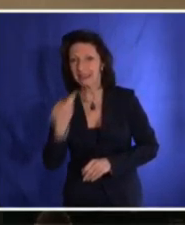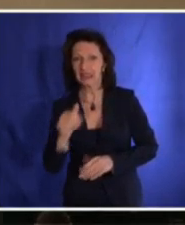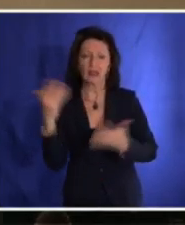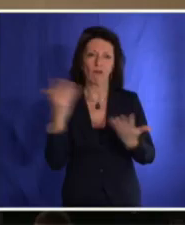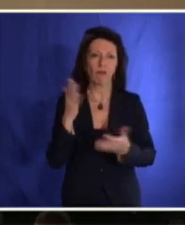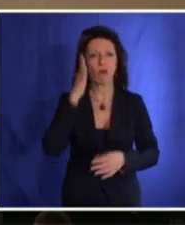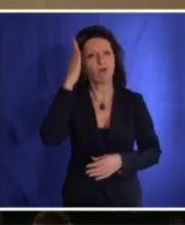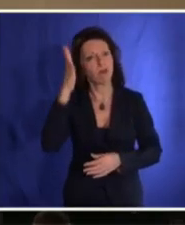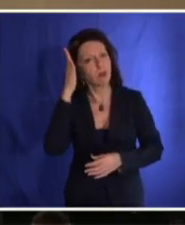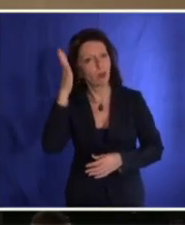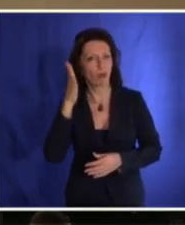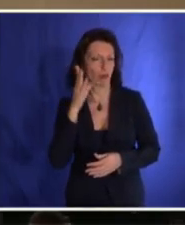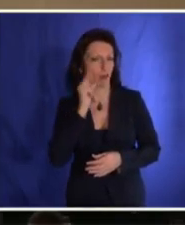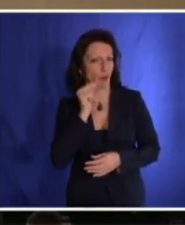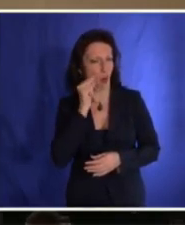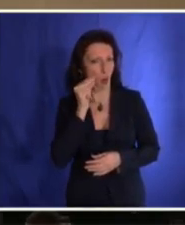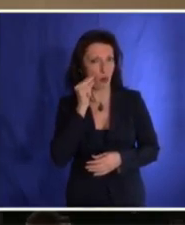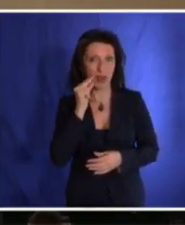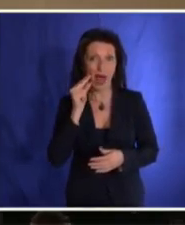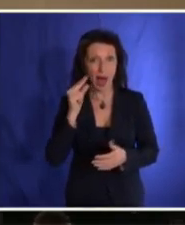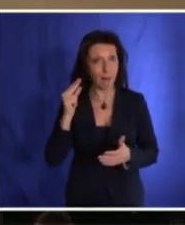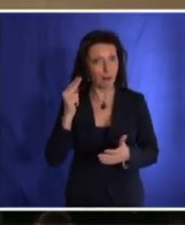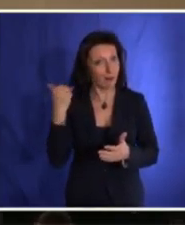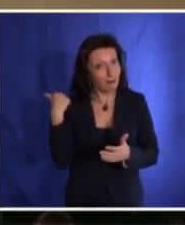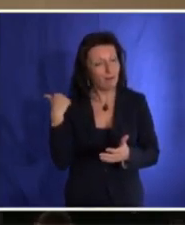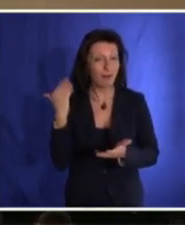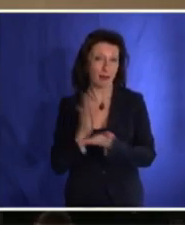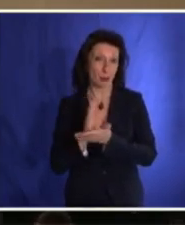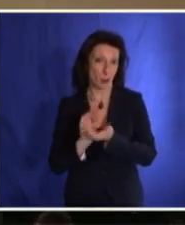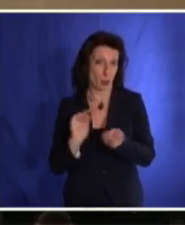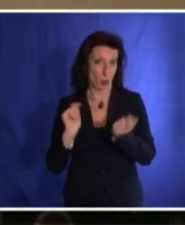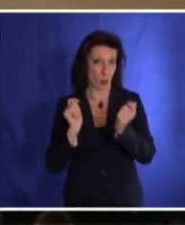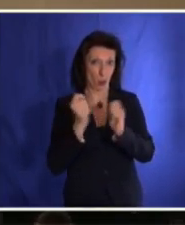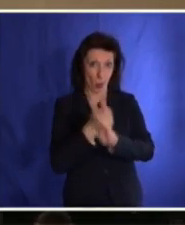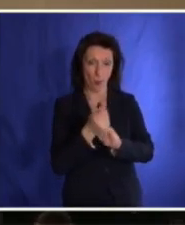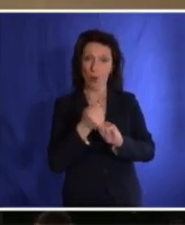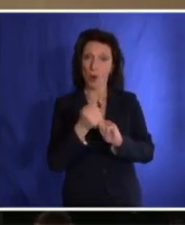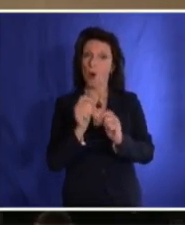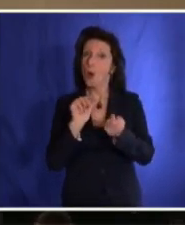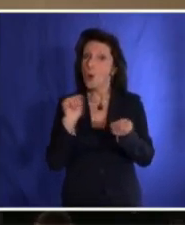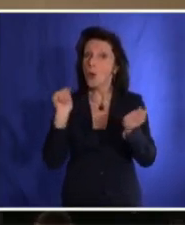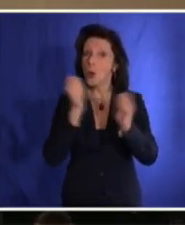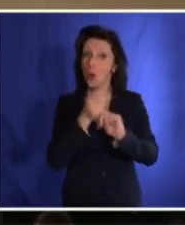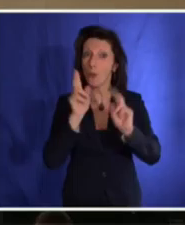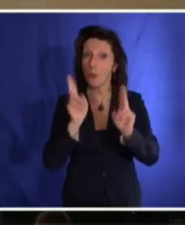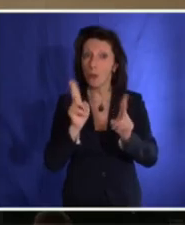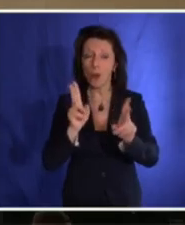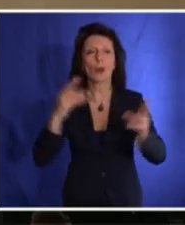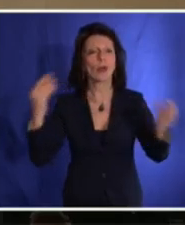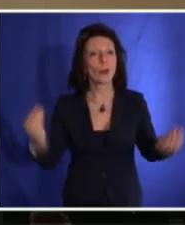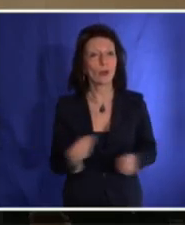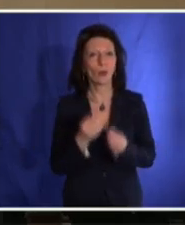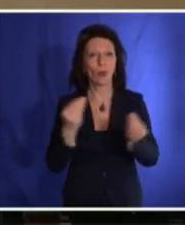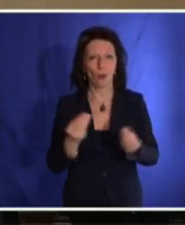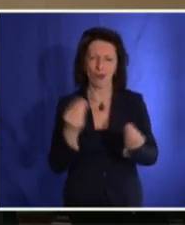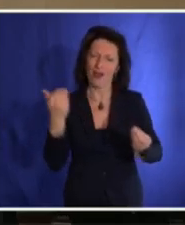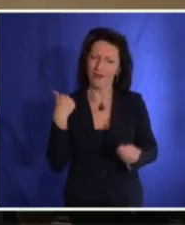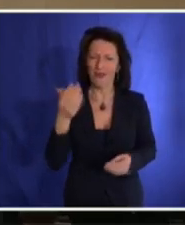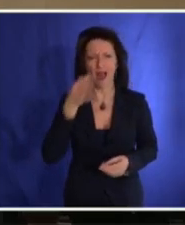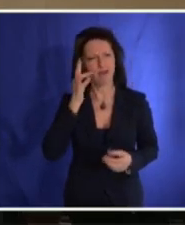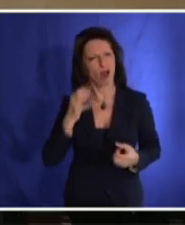ist. All das ist passiert, weil es zum einen engagierte, durchsetzungskräftige Frauen gegeben